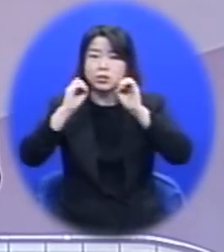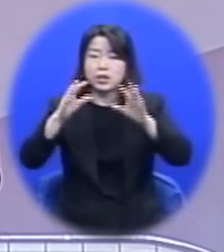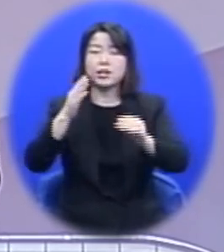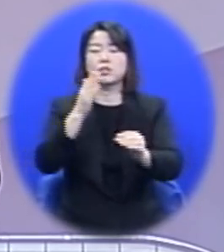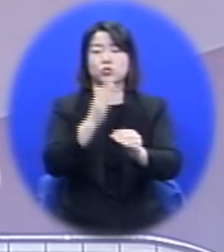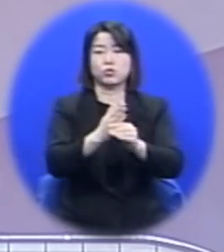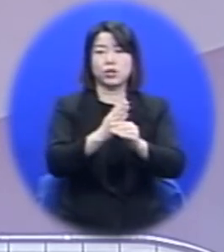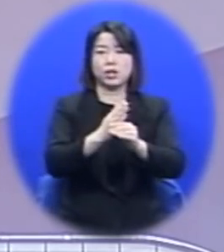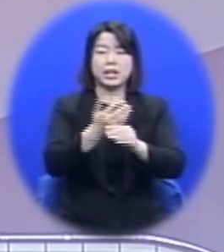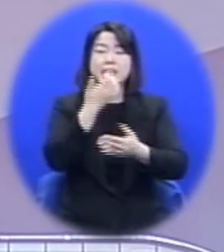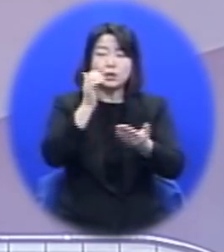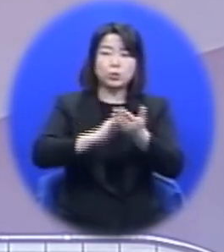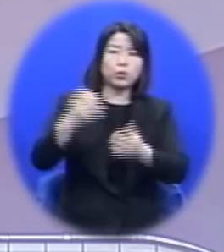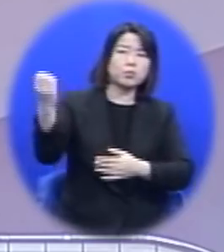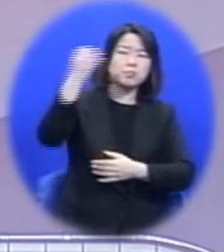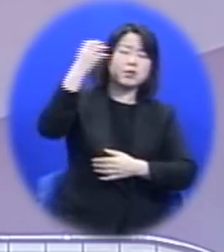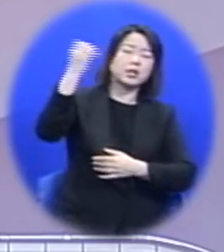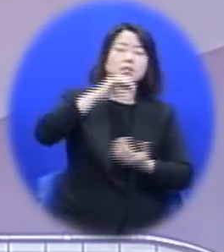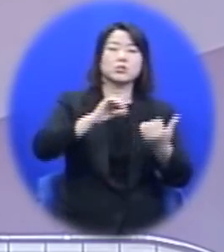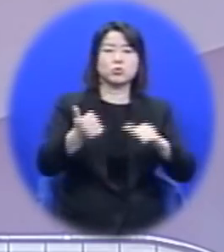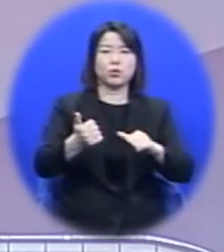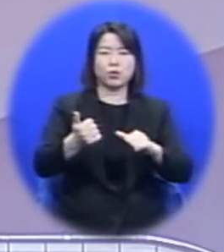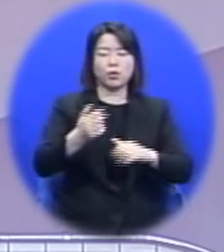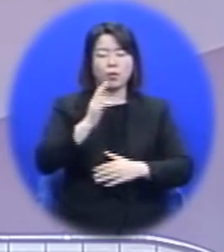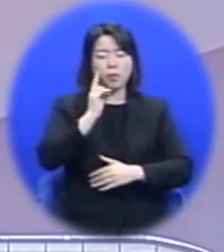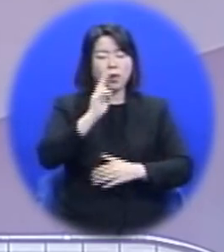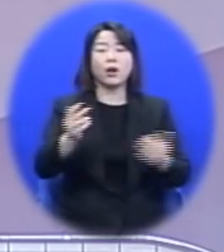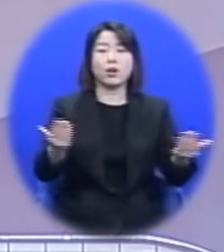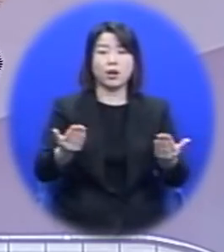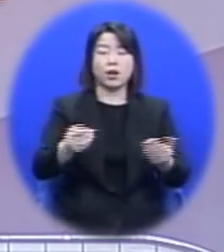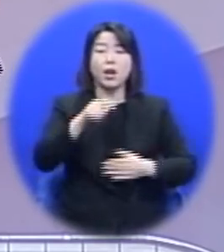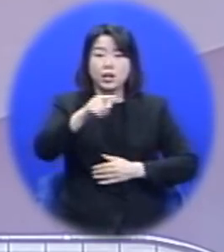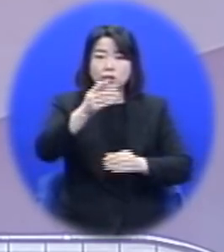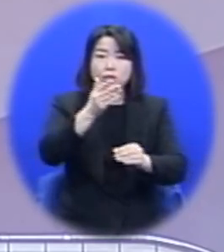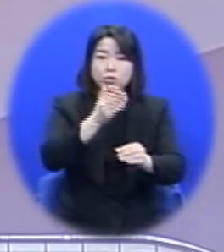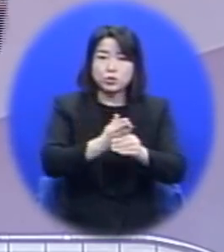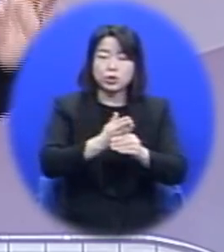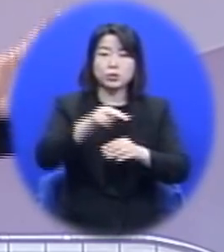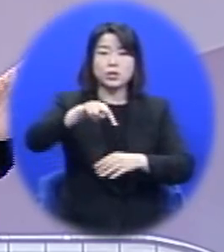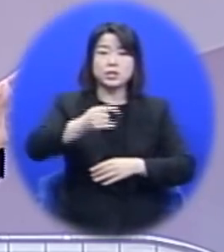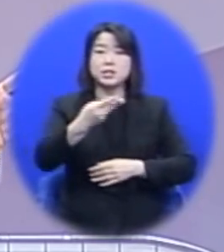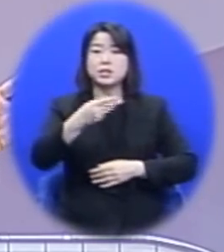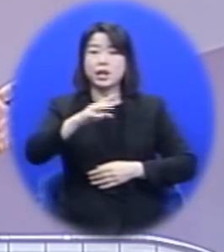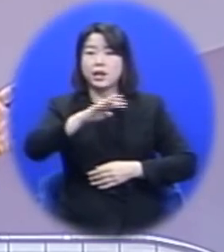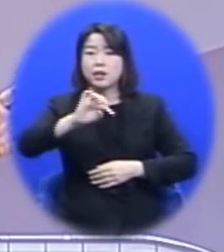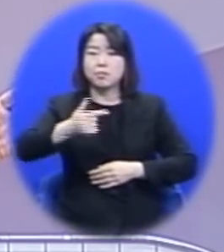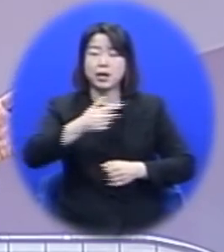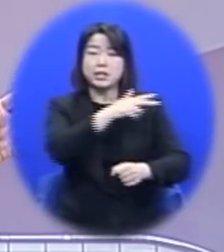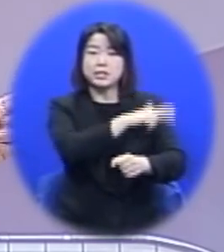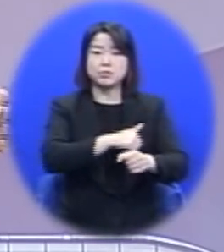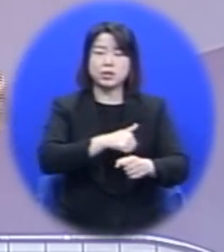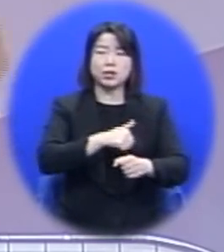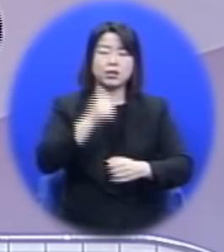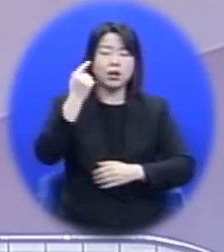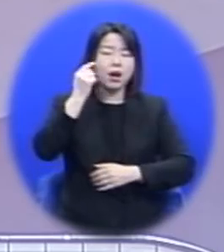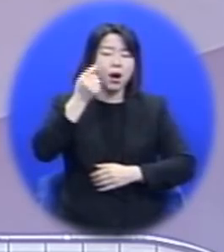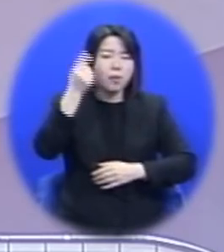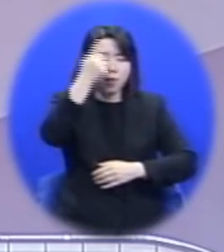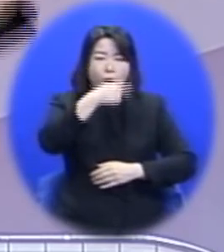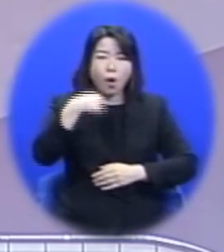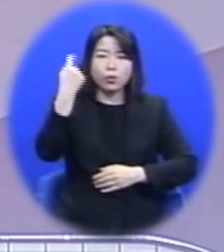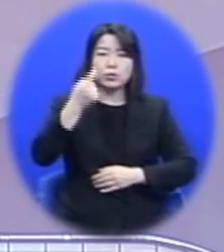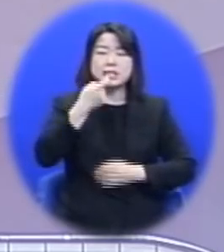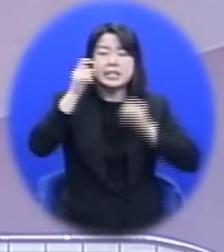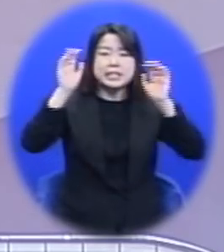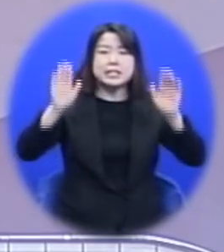얼마나 끔찍해요. 그런데 스데반 집사는 그런 가운데도 얼굴이 천국 천사 같았어요. 하나님의